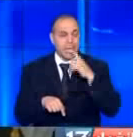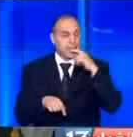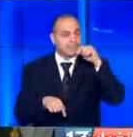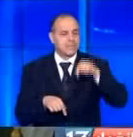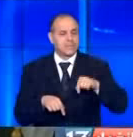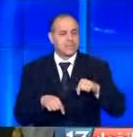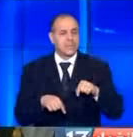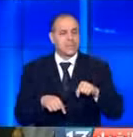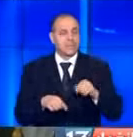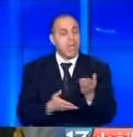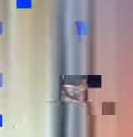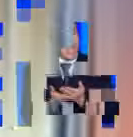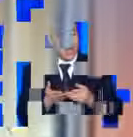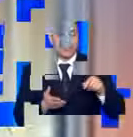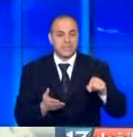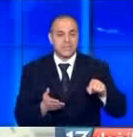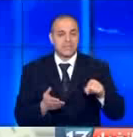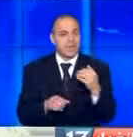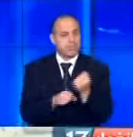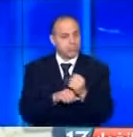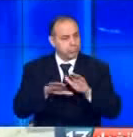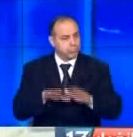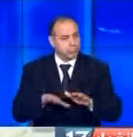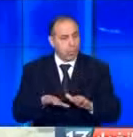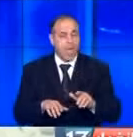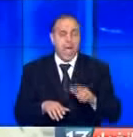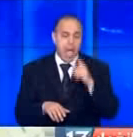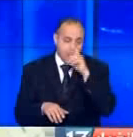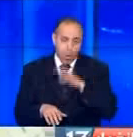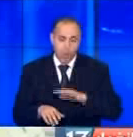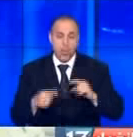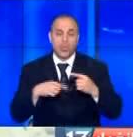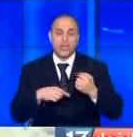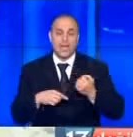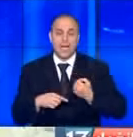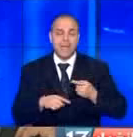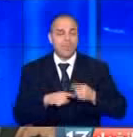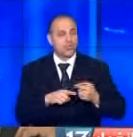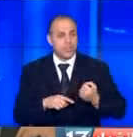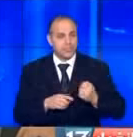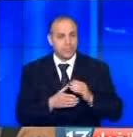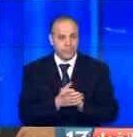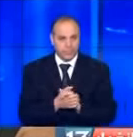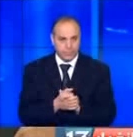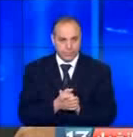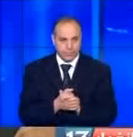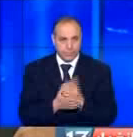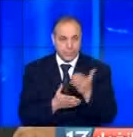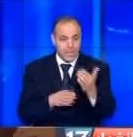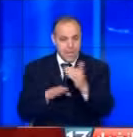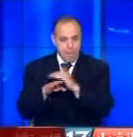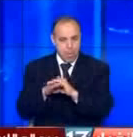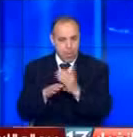الأمن والاستقرار ومكافحة الإرهاب والجريمة. حيث نوه في هذا الصدد بالتعاون القائم